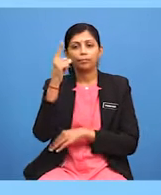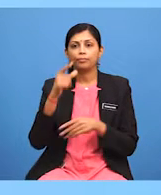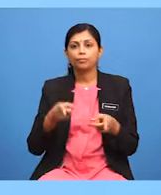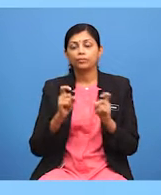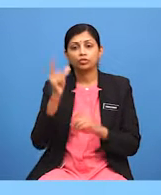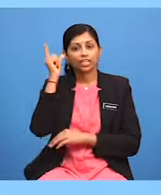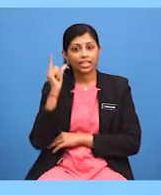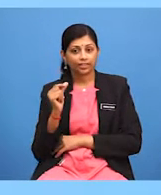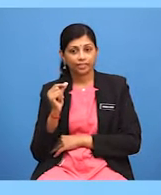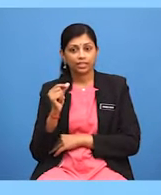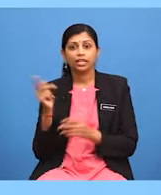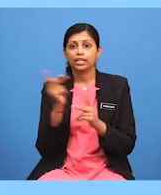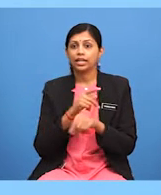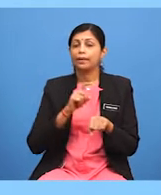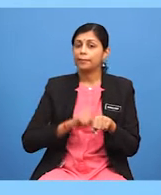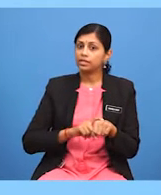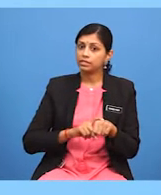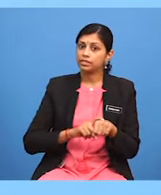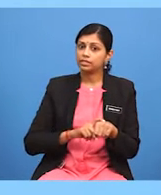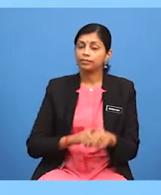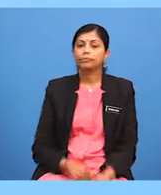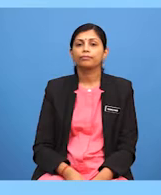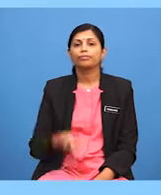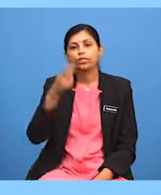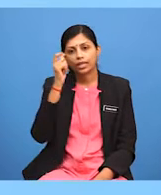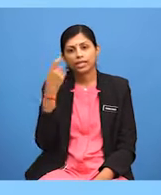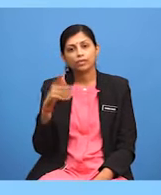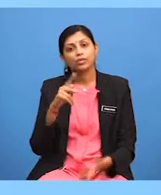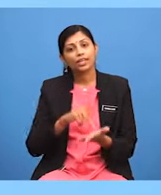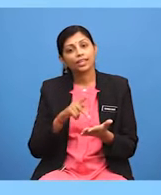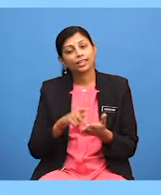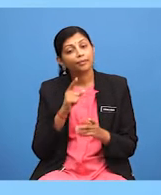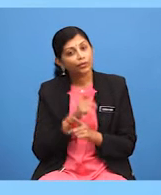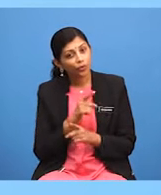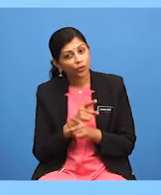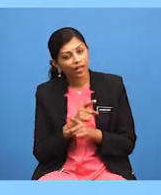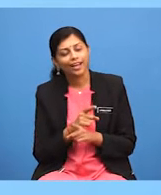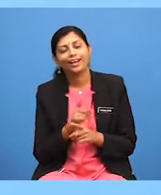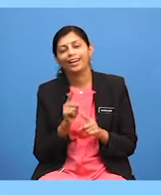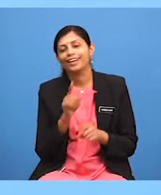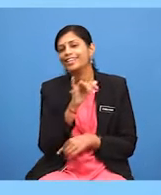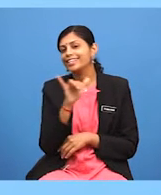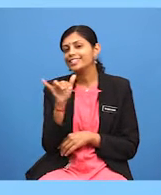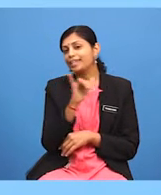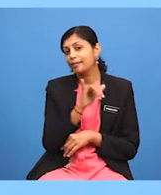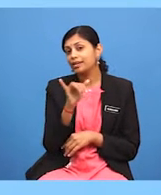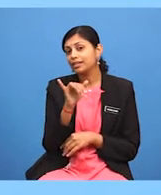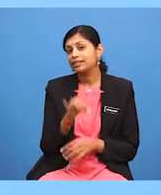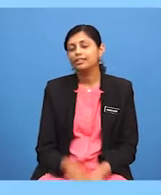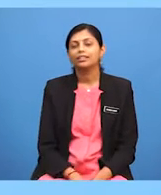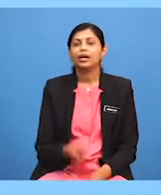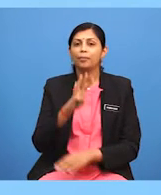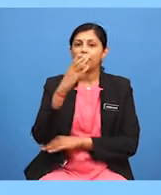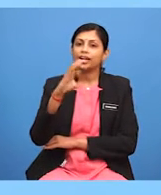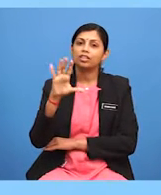tenaga keupayaan graviti M darab G darab H, iaitu sama dengan